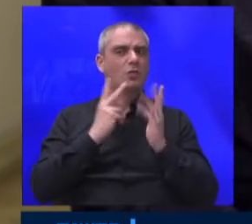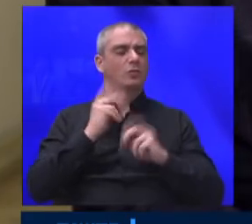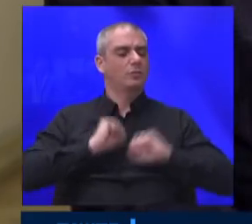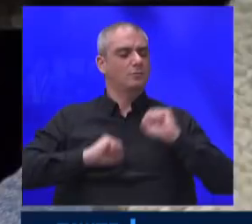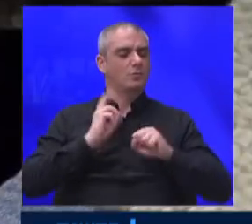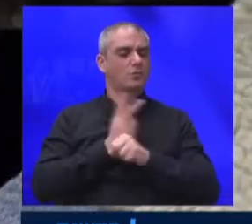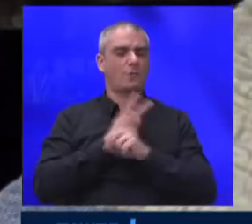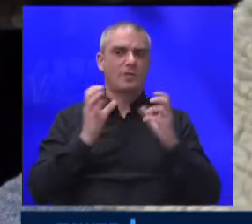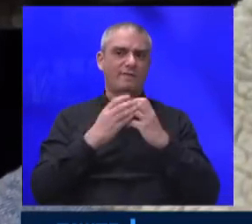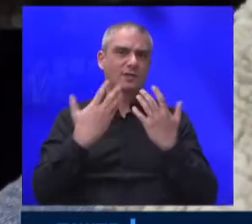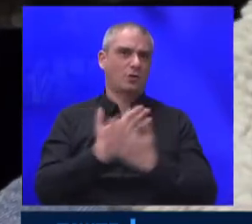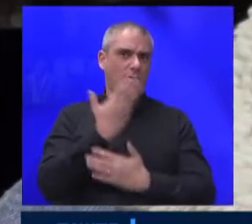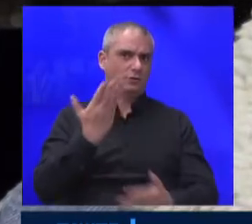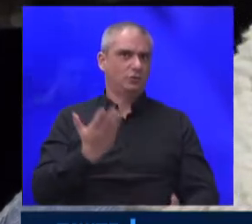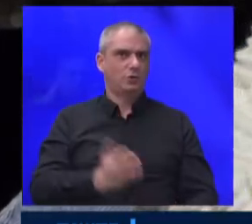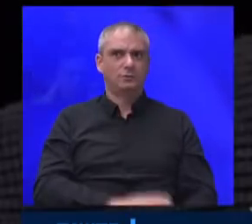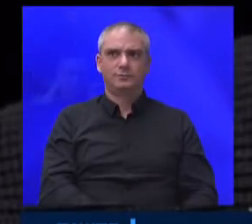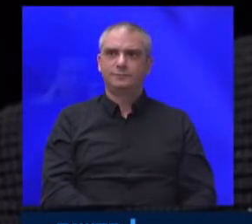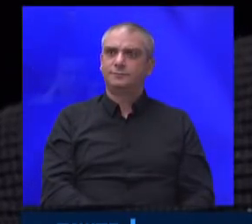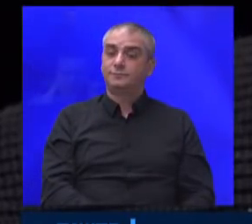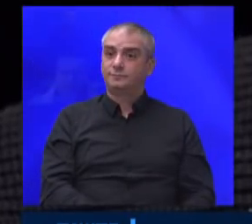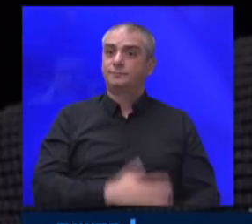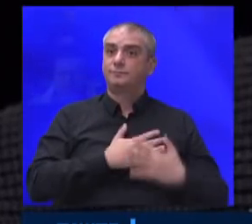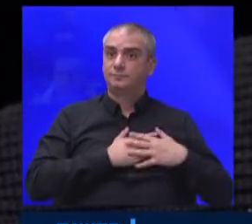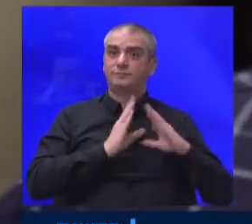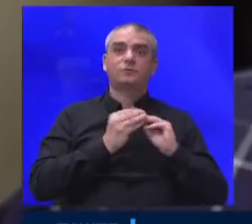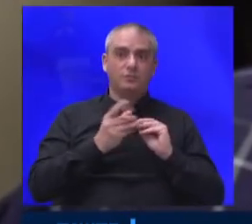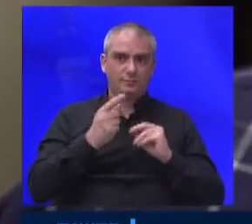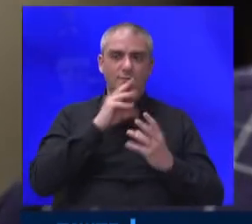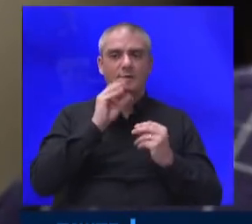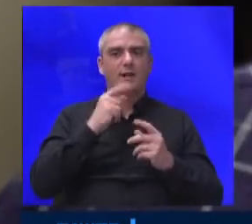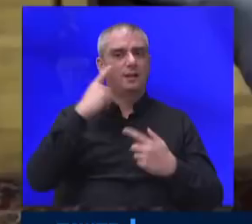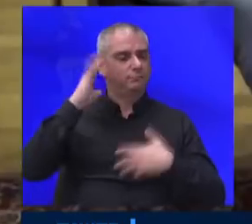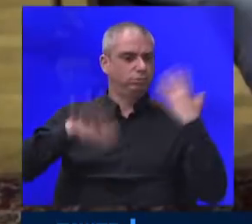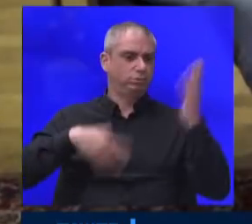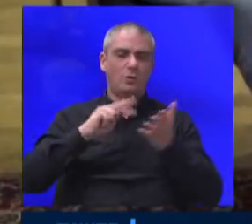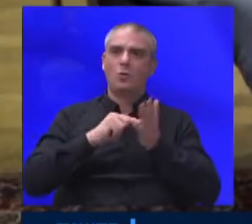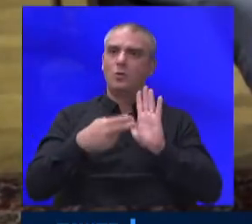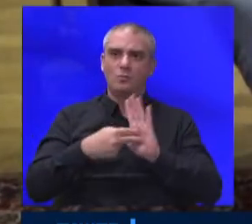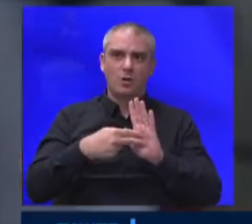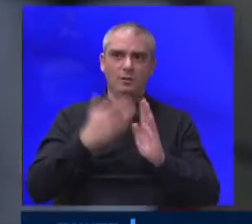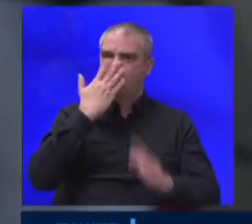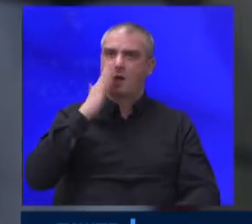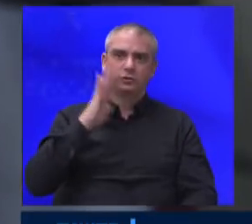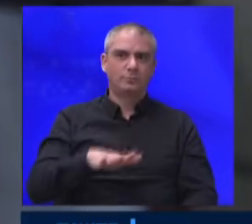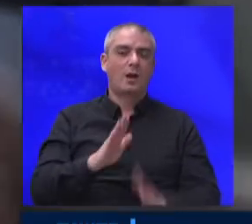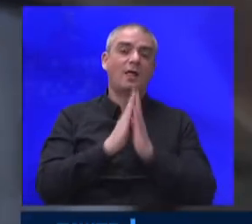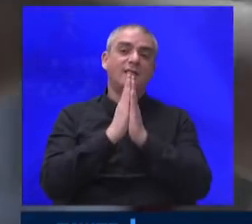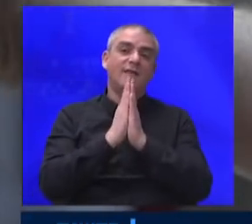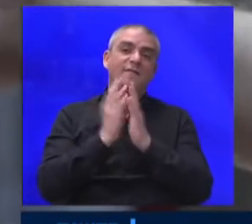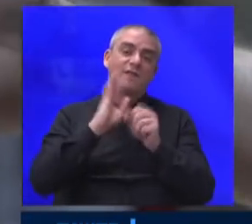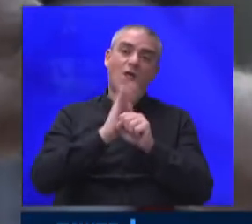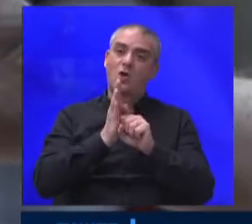חדשות. בלב שלם וכבד הם מדברים על הסחרור הפוליטי, על ההשפלה, על התקווה ועל הקורונה שעשתה להם